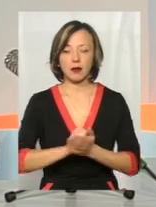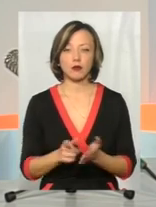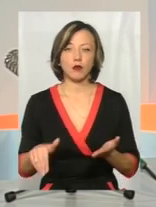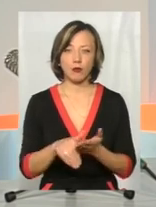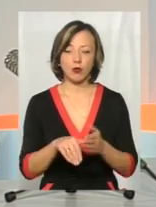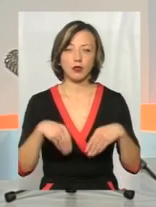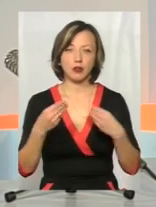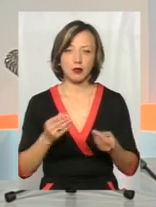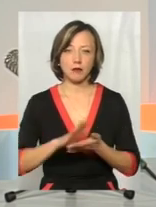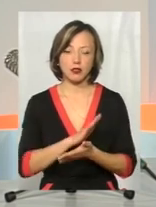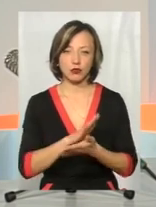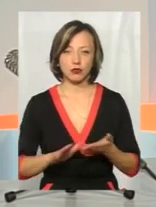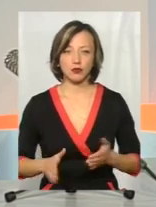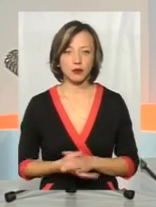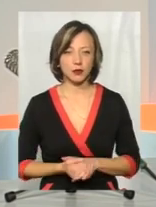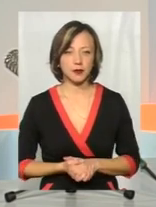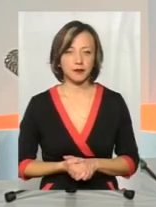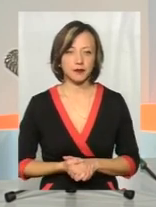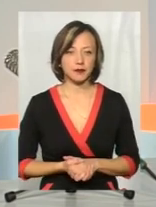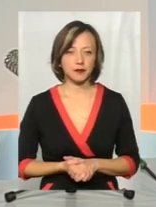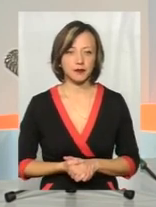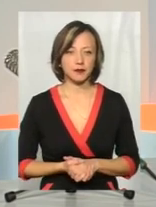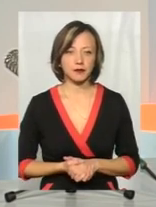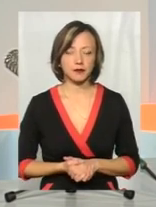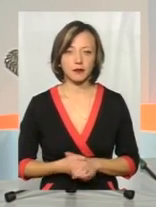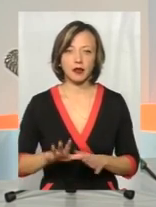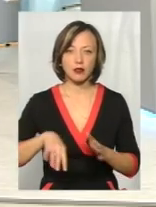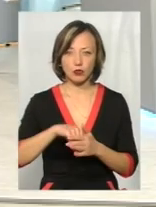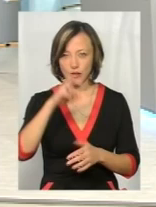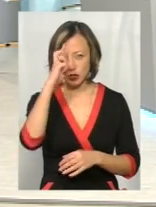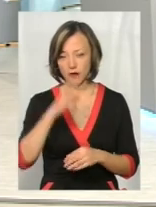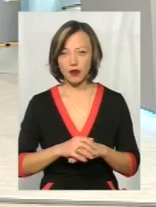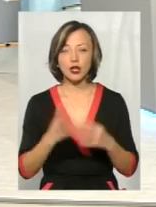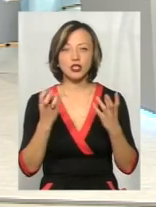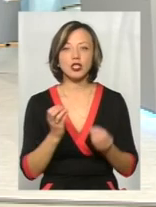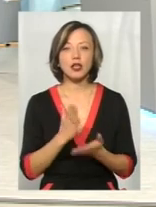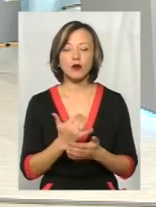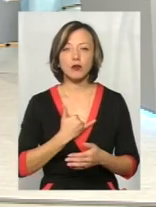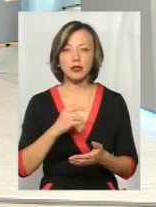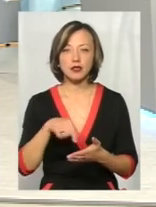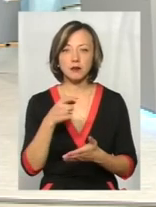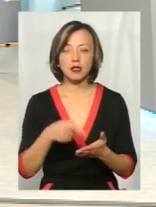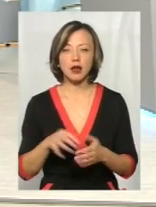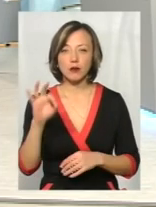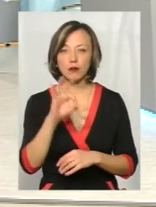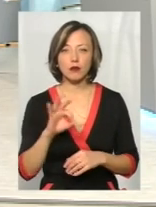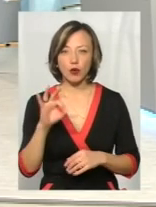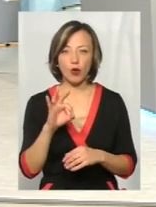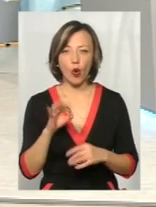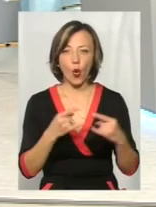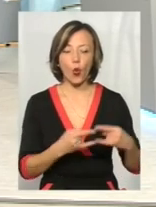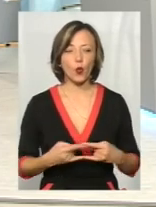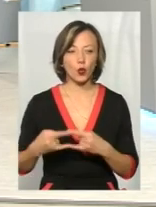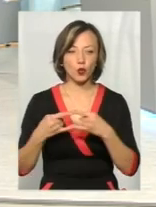допомога, яка передбачається за кошти держави. От ще є таке в мене питання стосовно